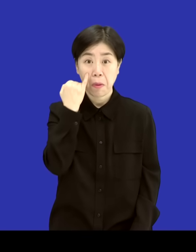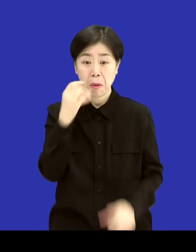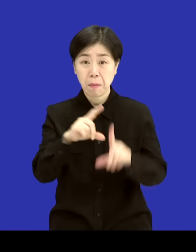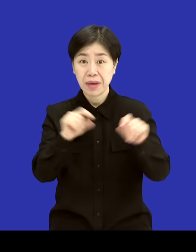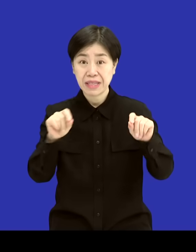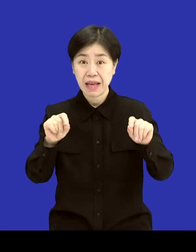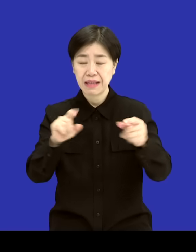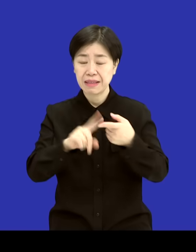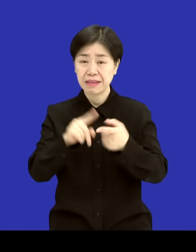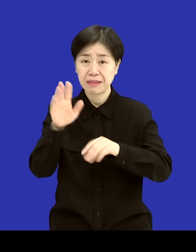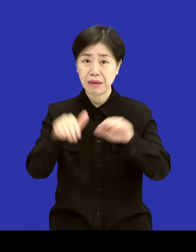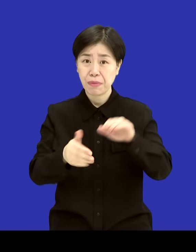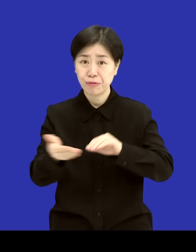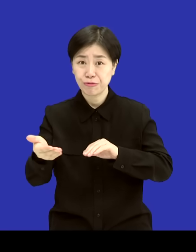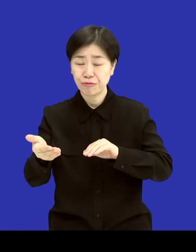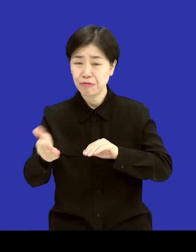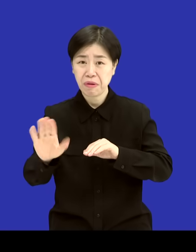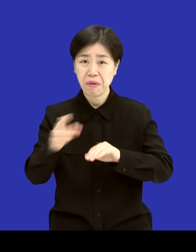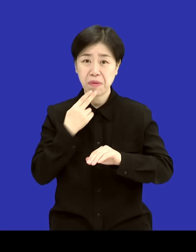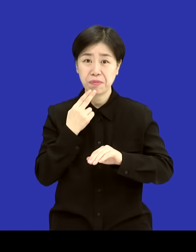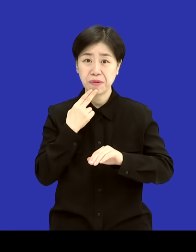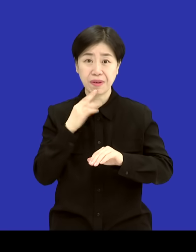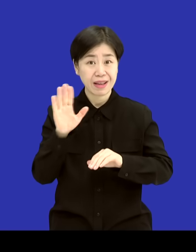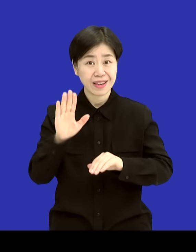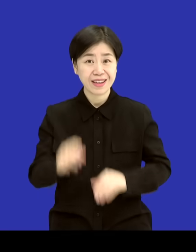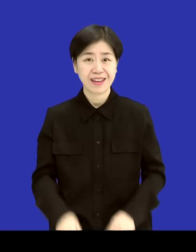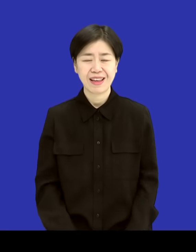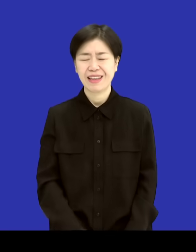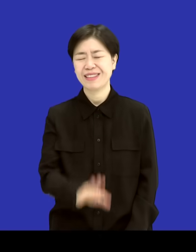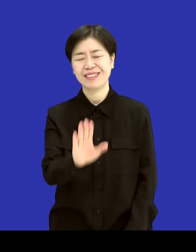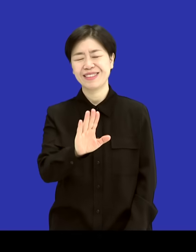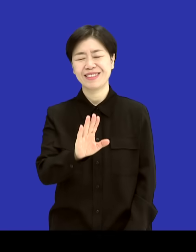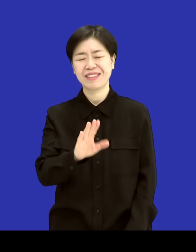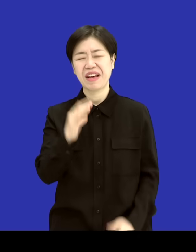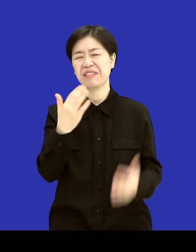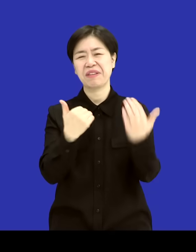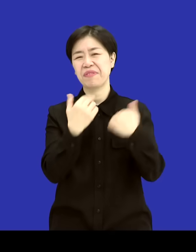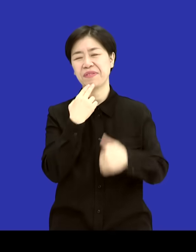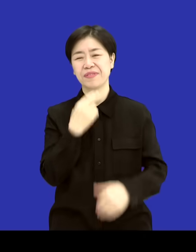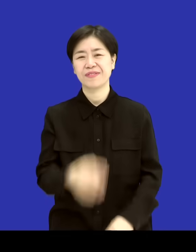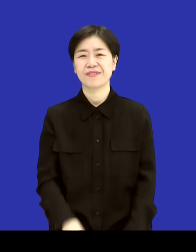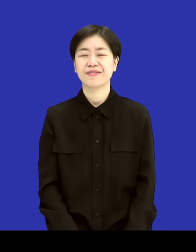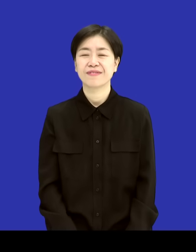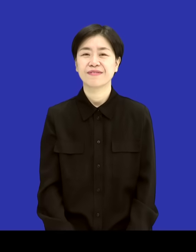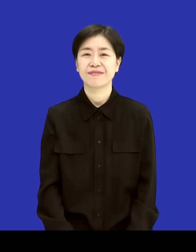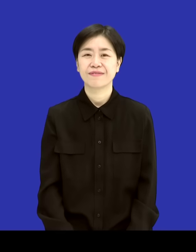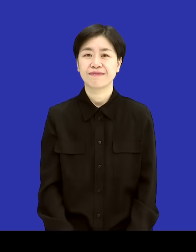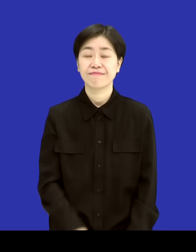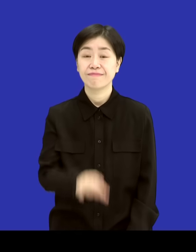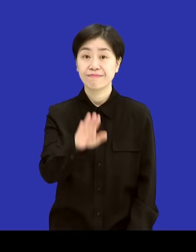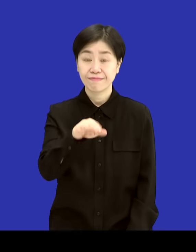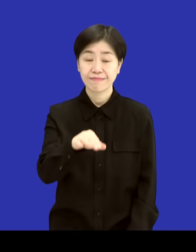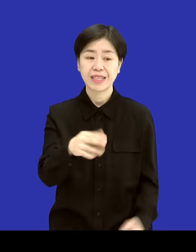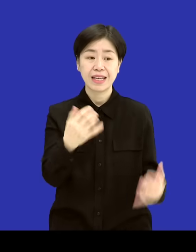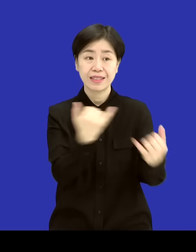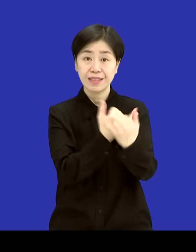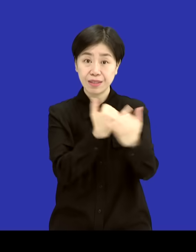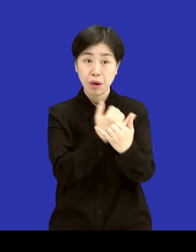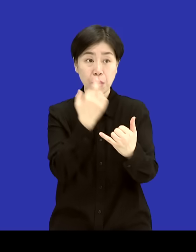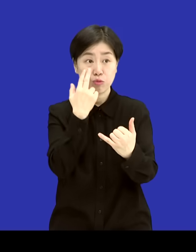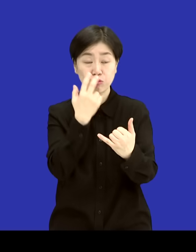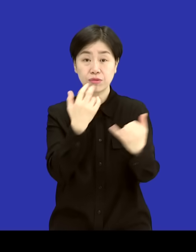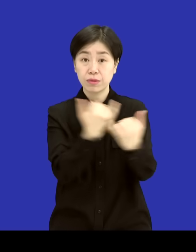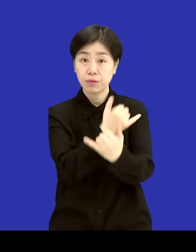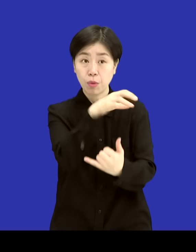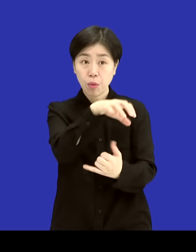없나요? 소세지도 정확히 줘요? 네, 정확하게. 네. 아니 근데 아무리 친척분들이 또 계시다고 해도